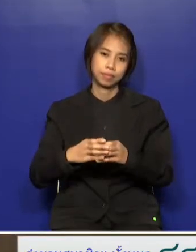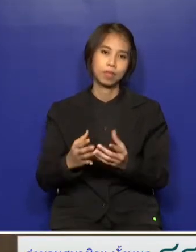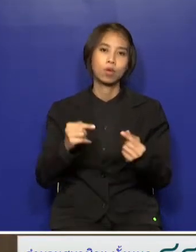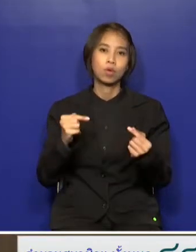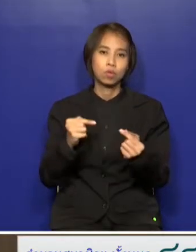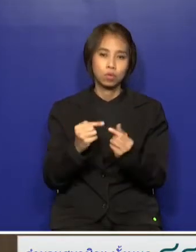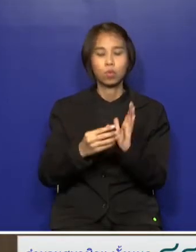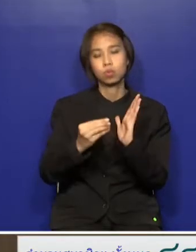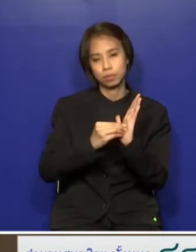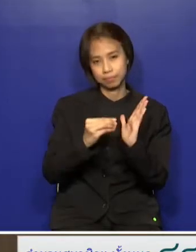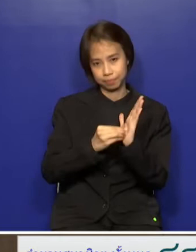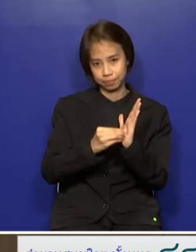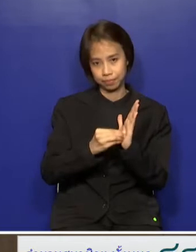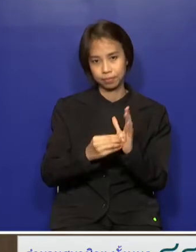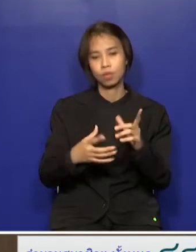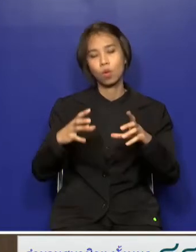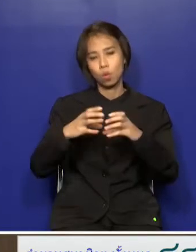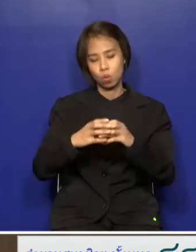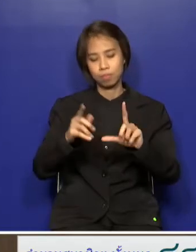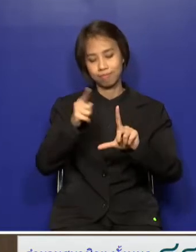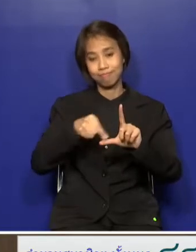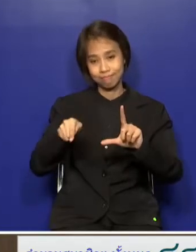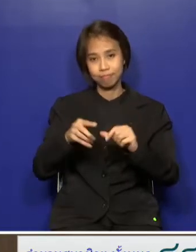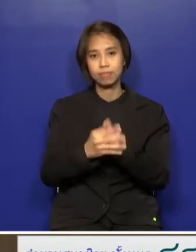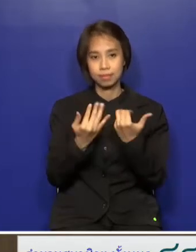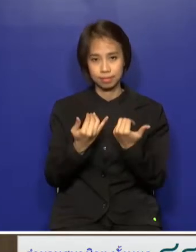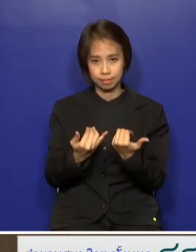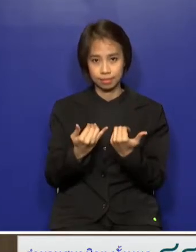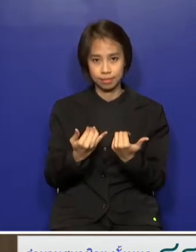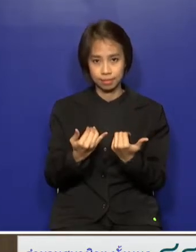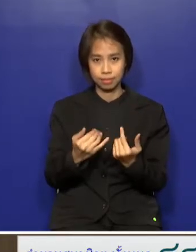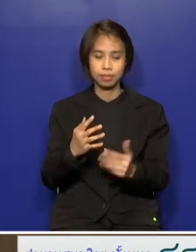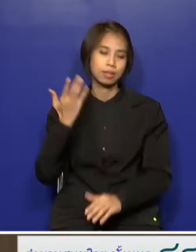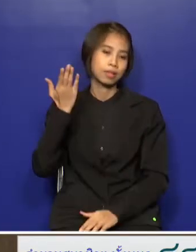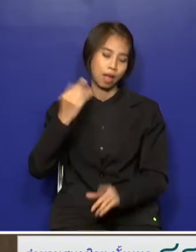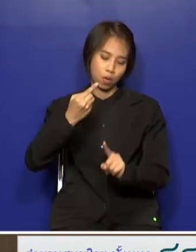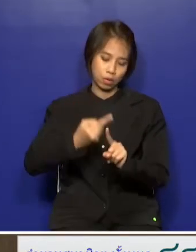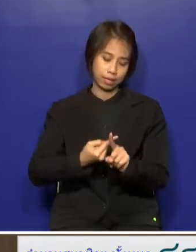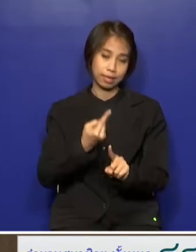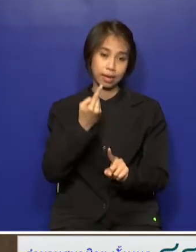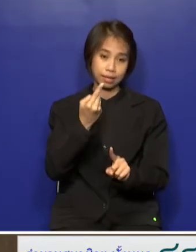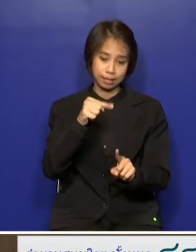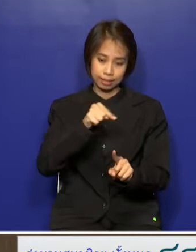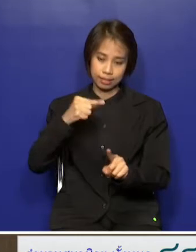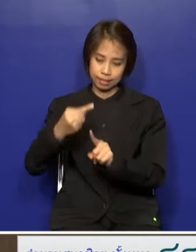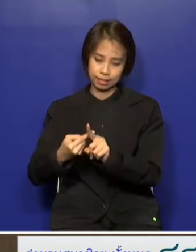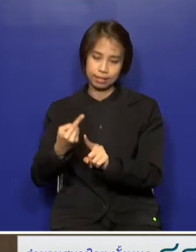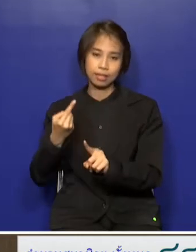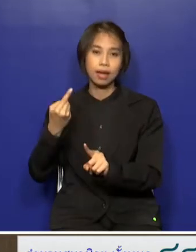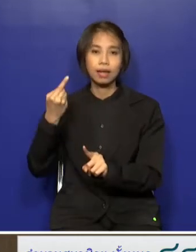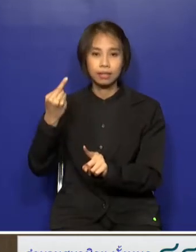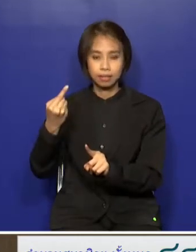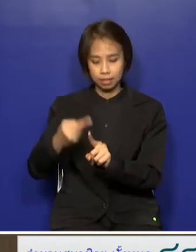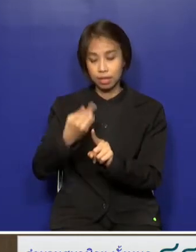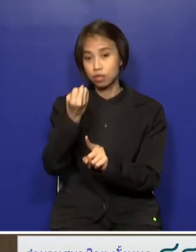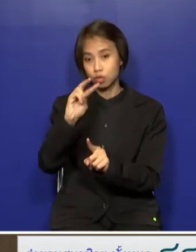วาบางขอแหลมกรุงเทพมหานครพรรคก้าวไกลนะคะท่านประธานคะในช่วงธันวาคมถึงมกราคมของทุกปีเนี่ยสถานการณ์ค่าฝุ่น PM